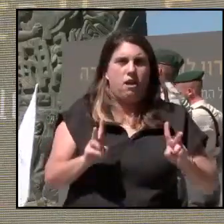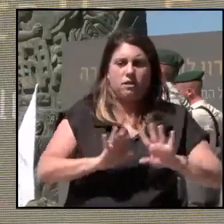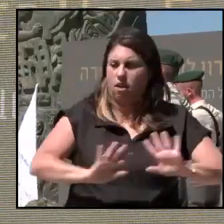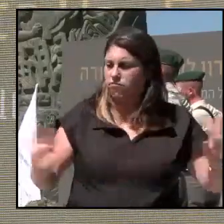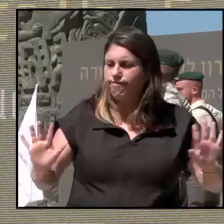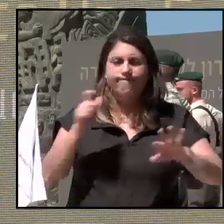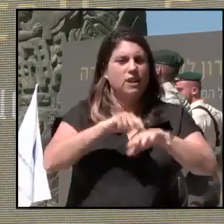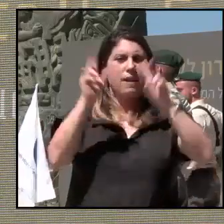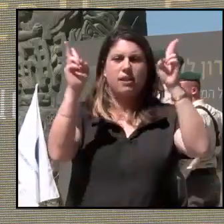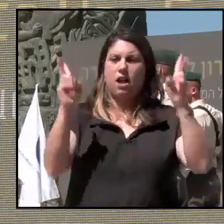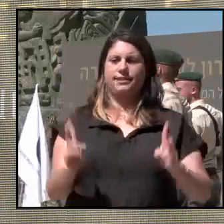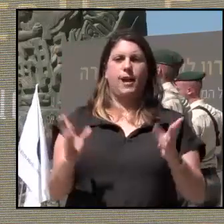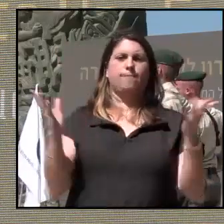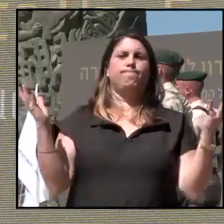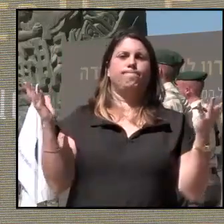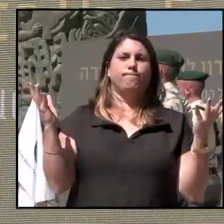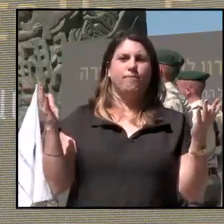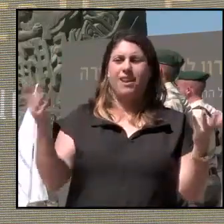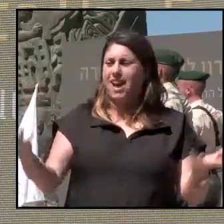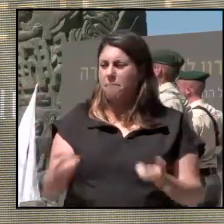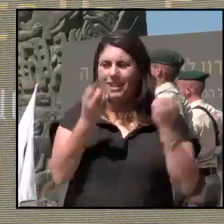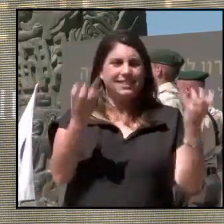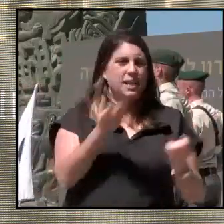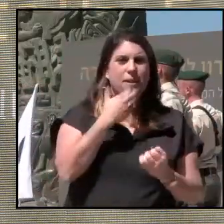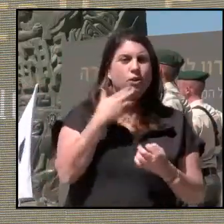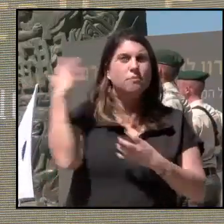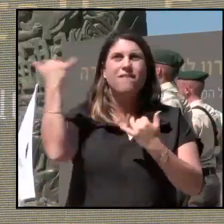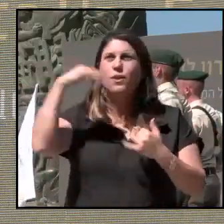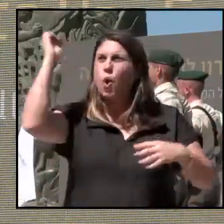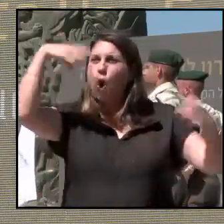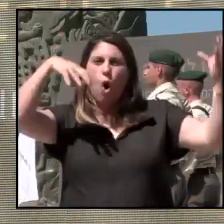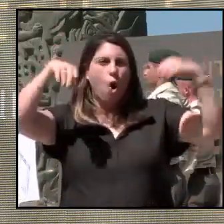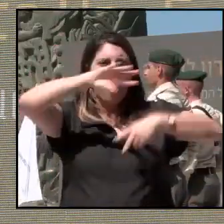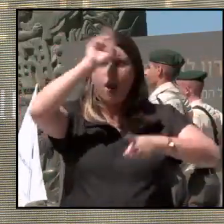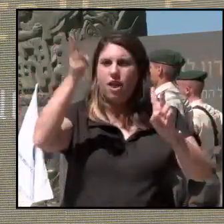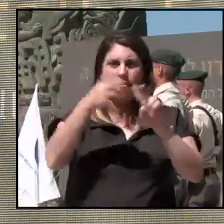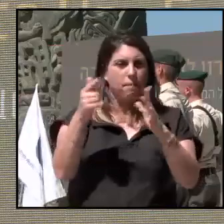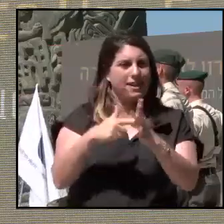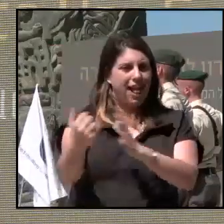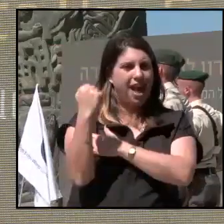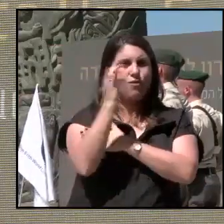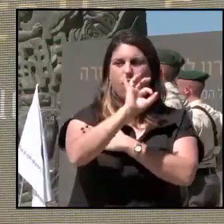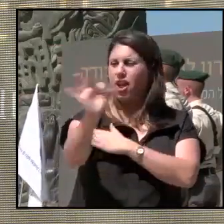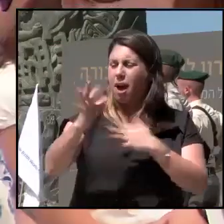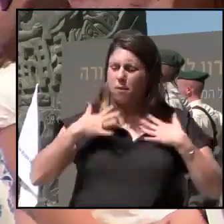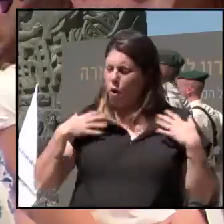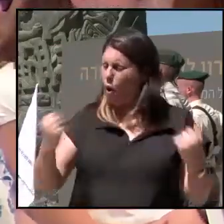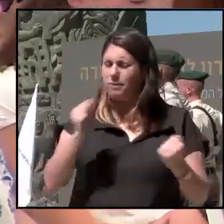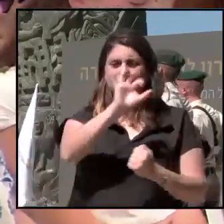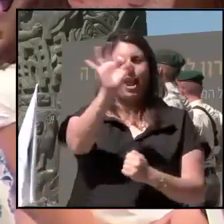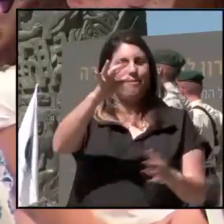הזמן נעצר מלכת. המצילים היהודים הביאו אור לעולם הזה באמצעות גבורתם, תעוזתם,